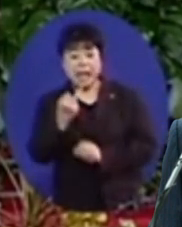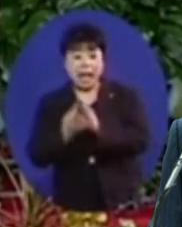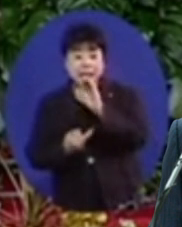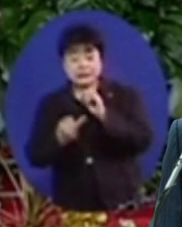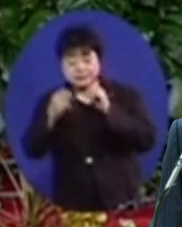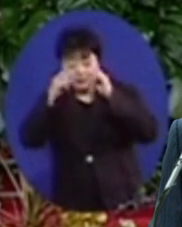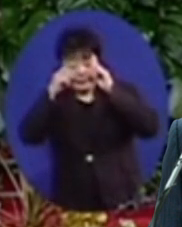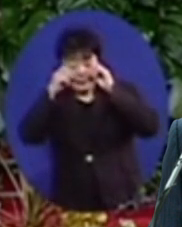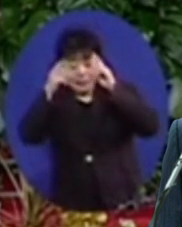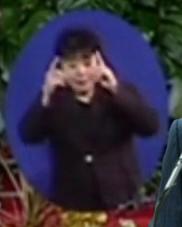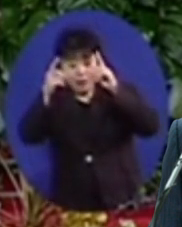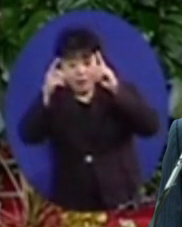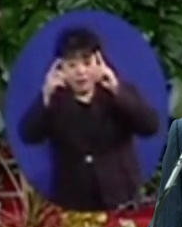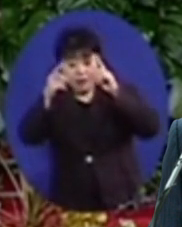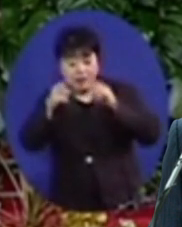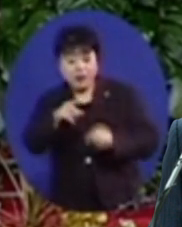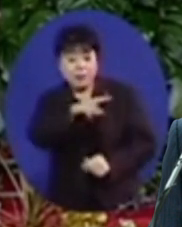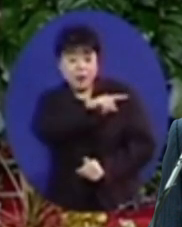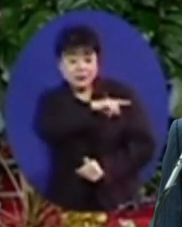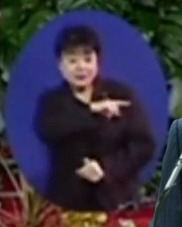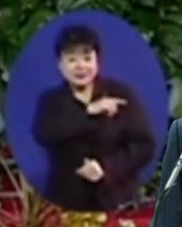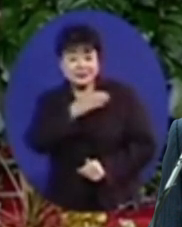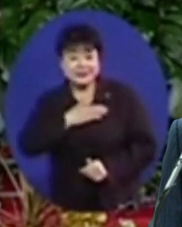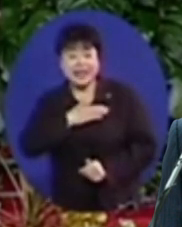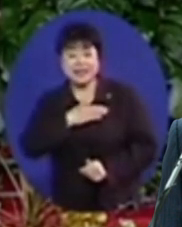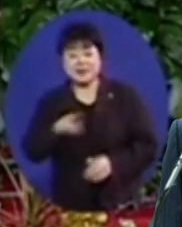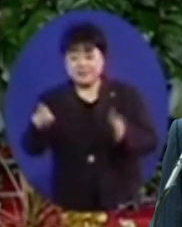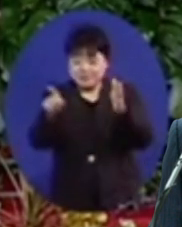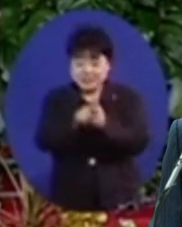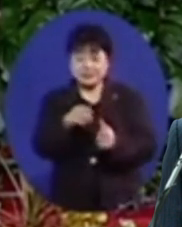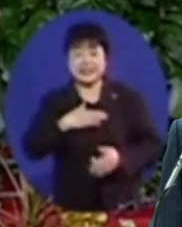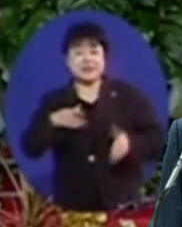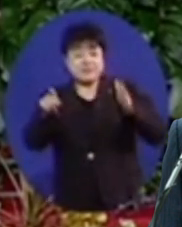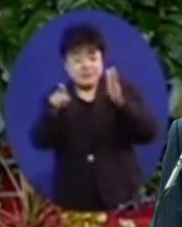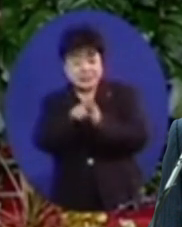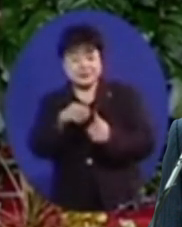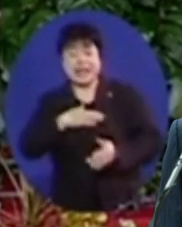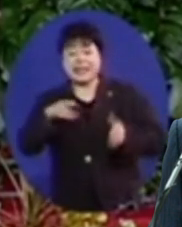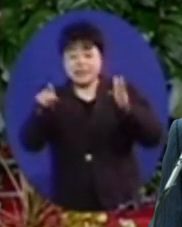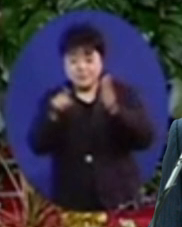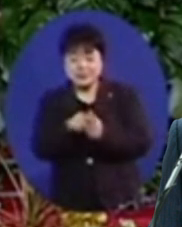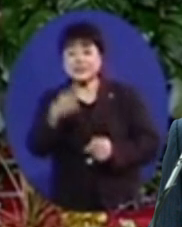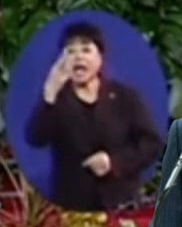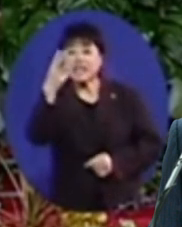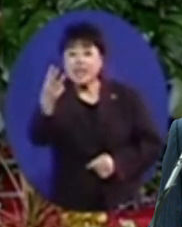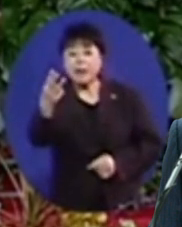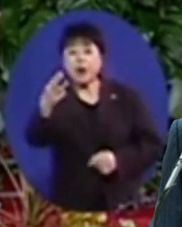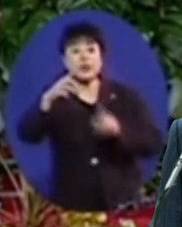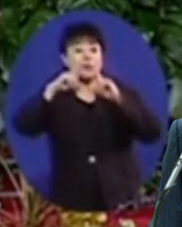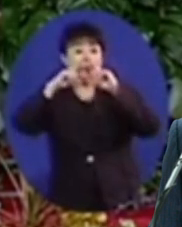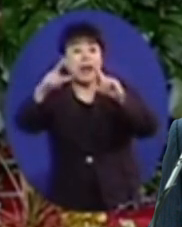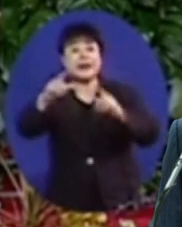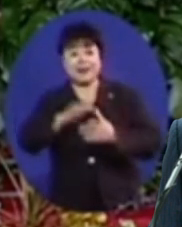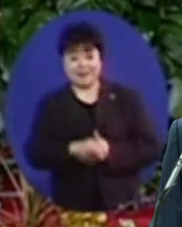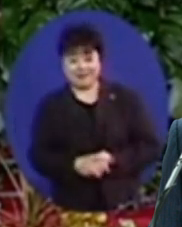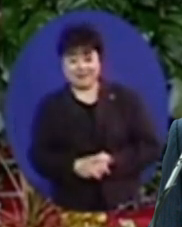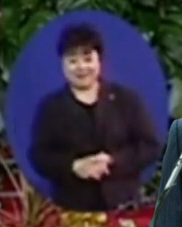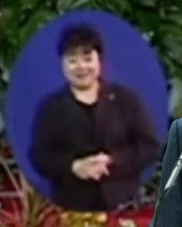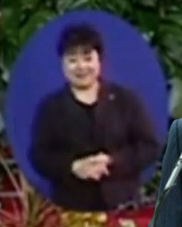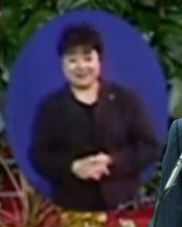잠에서 깨면 제일 먼저 나는 믿습니다, 나는 믿습니다, 나는 믿습니다 세 번